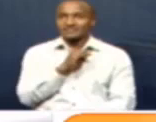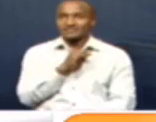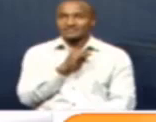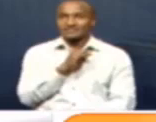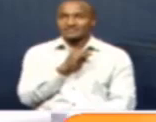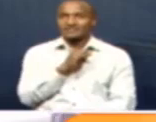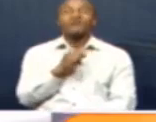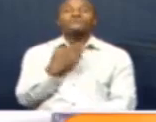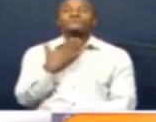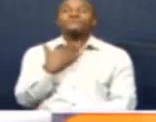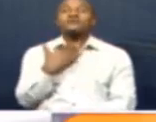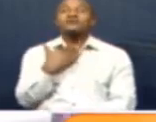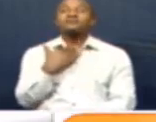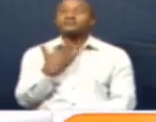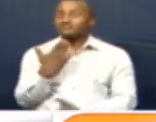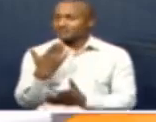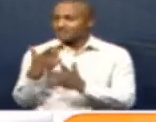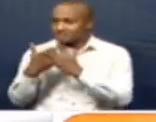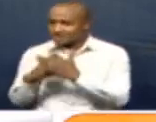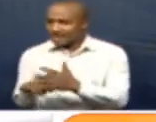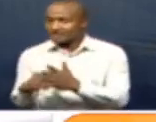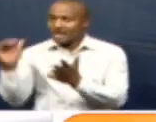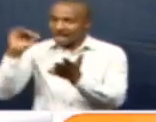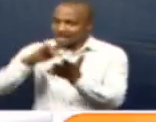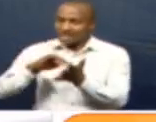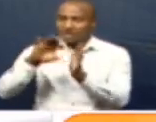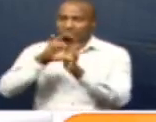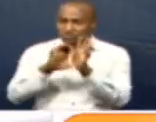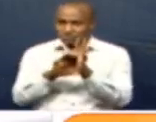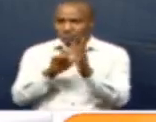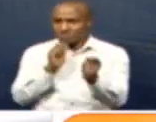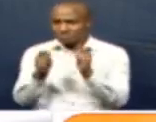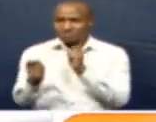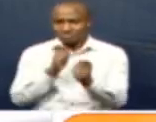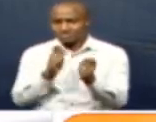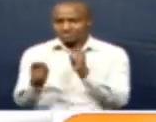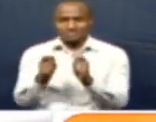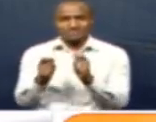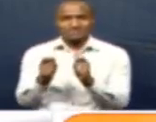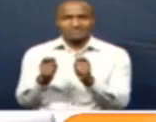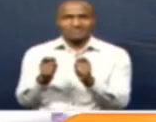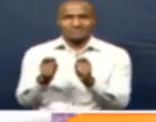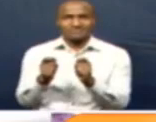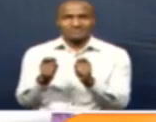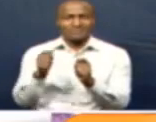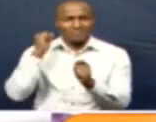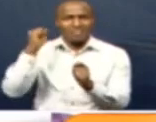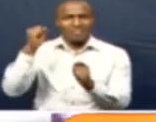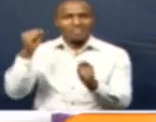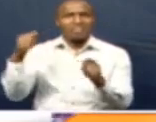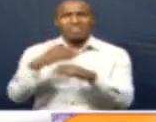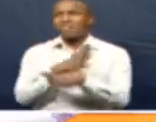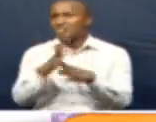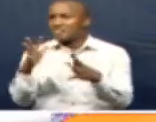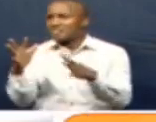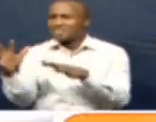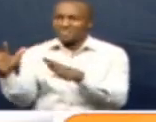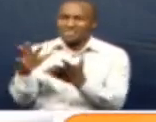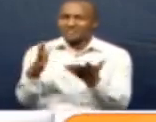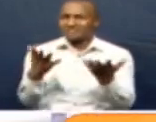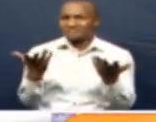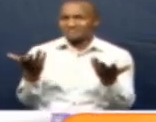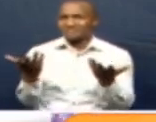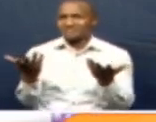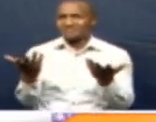we want to engage the country in another political circus, in another political exercise,